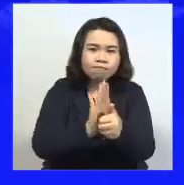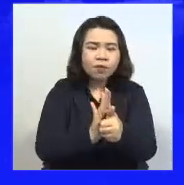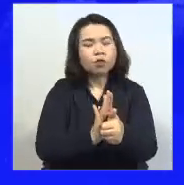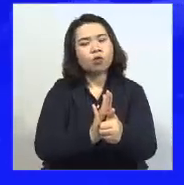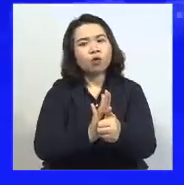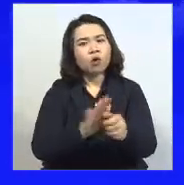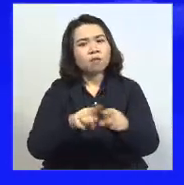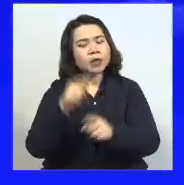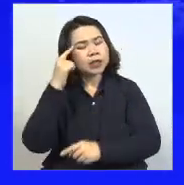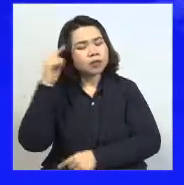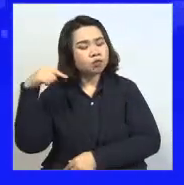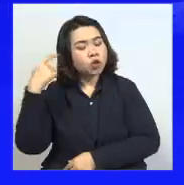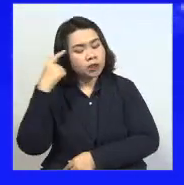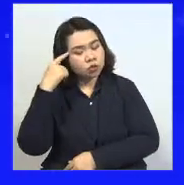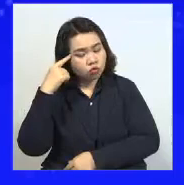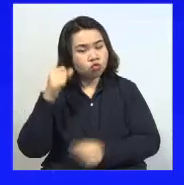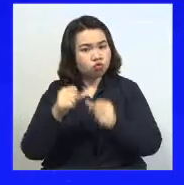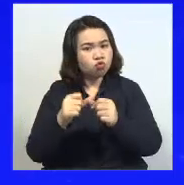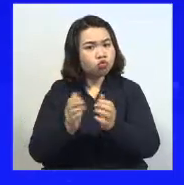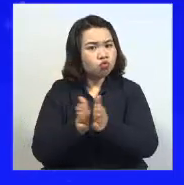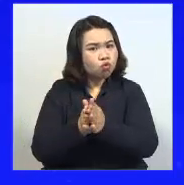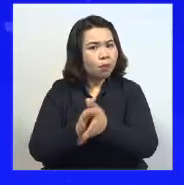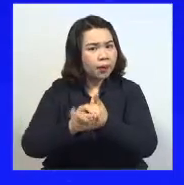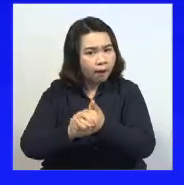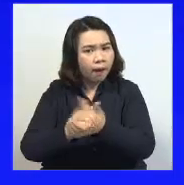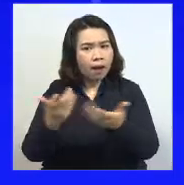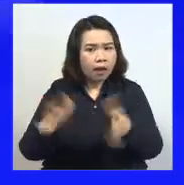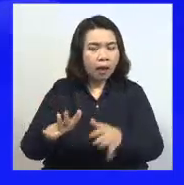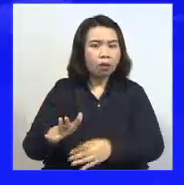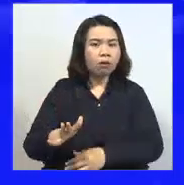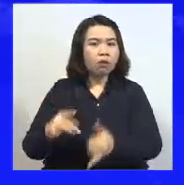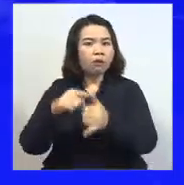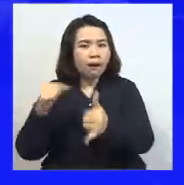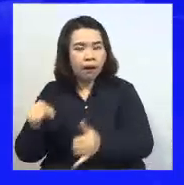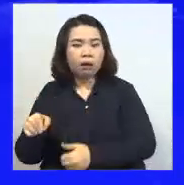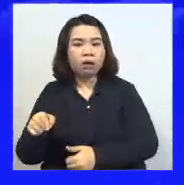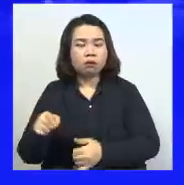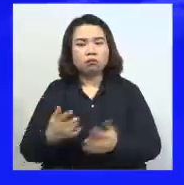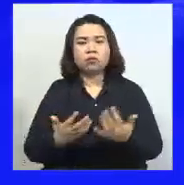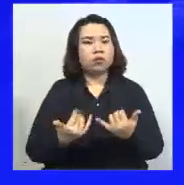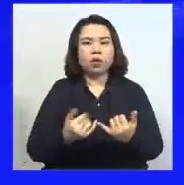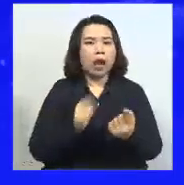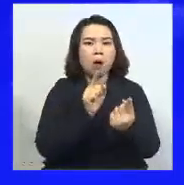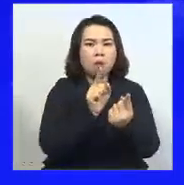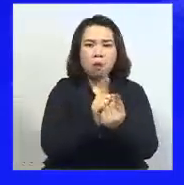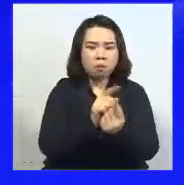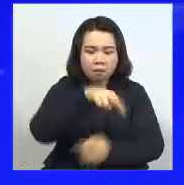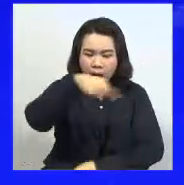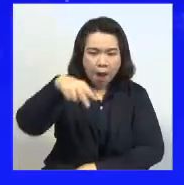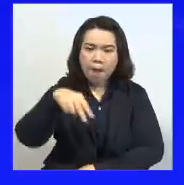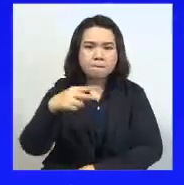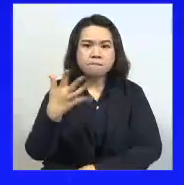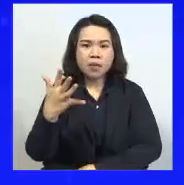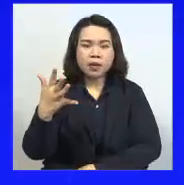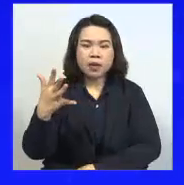บเหมือนกับตัดสินใจที่จะใช้ชีวิตอยู่ด้วยกันแล้วก็มาก่อเหตุในลักษณะแบบนี้ตอนนี้ยังตามตัวไม่ได้เดี๋ยวขึ้นภาพหน้าเขาค้างไว้ให้นะ